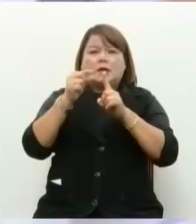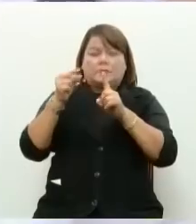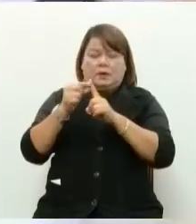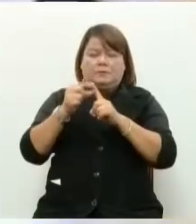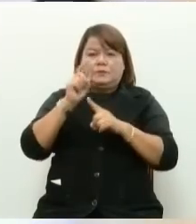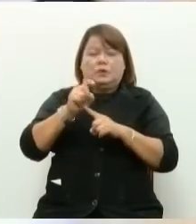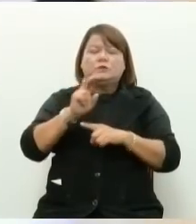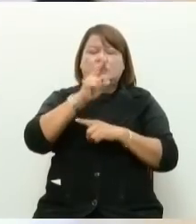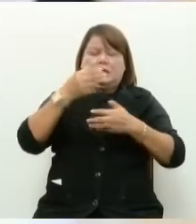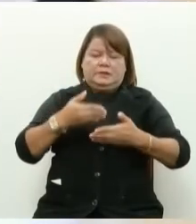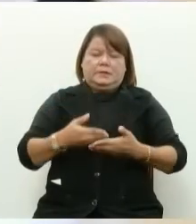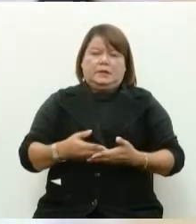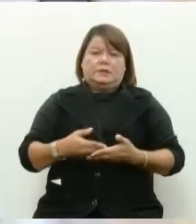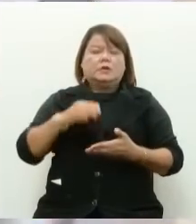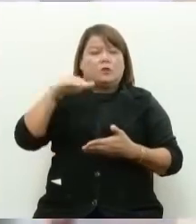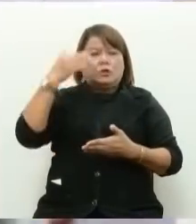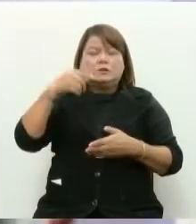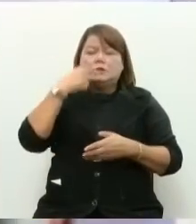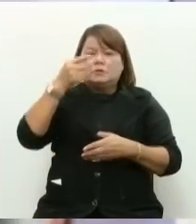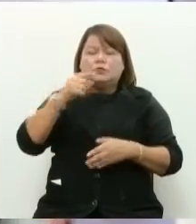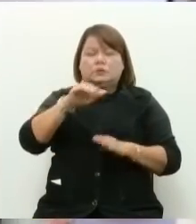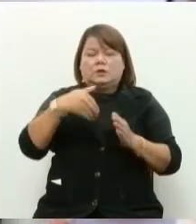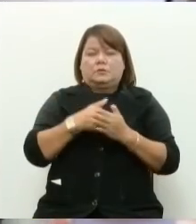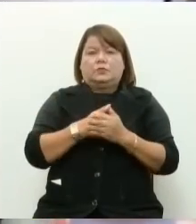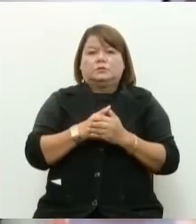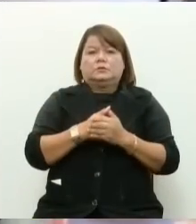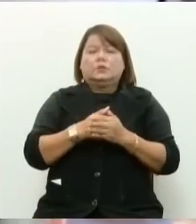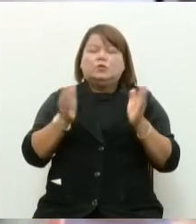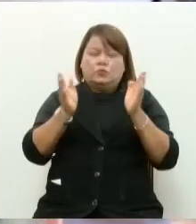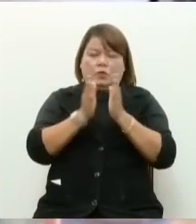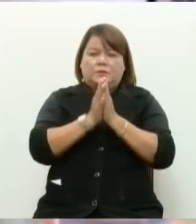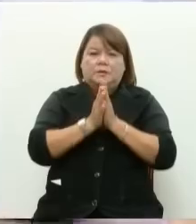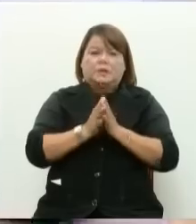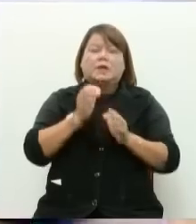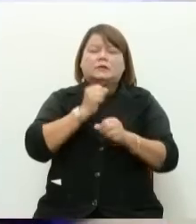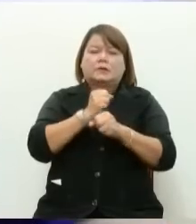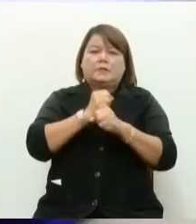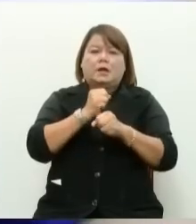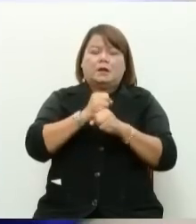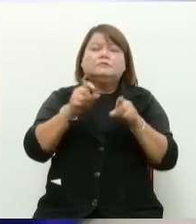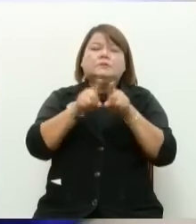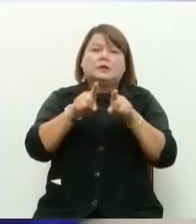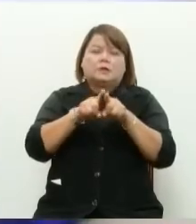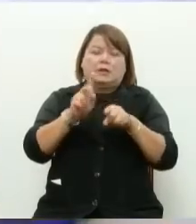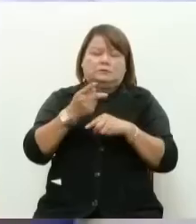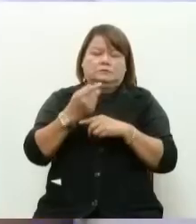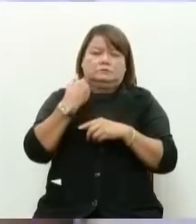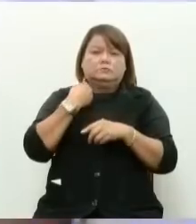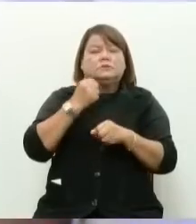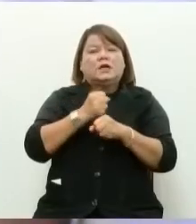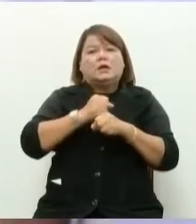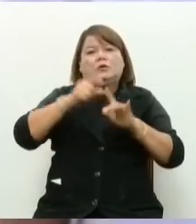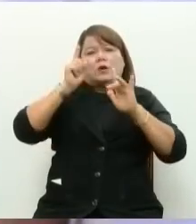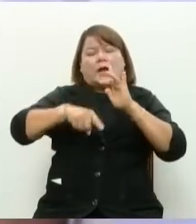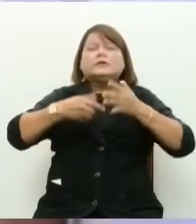ต้องใช้สมาธิก่อนที่จะพูดออกมาได้นะคะรวมถึงในการปฏิบัติงานของเราเช่นกันค่ะถ้าเราขาดสมา